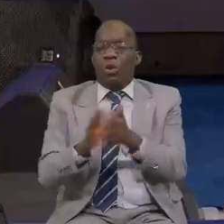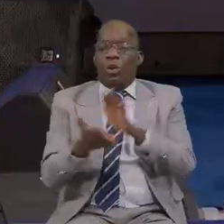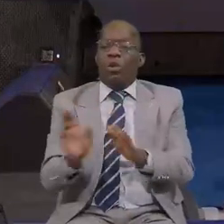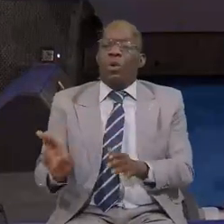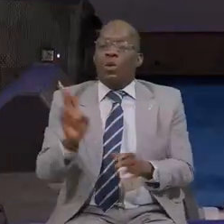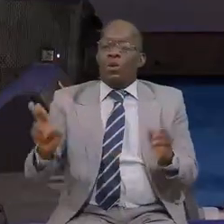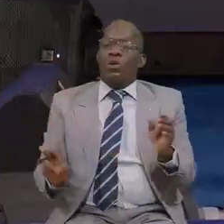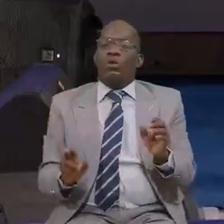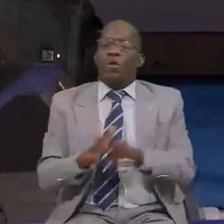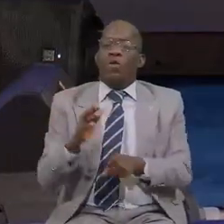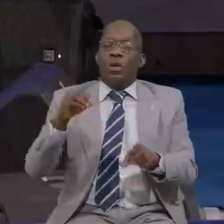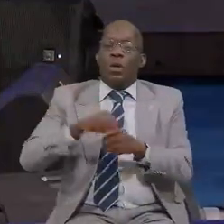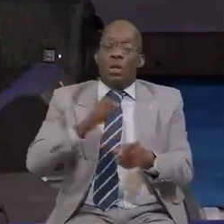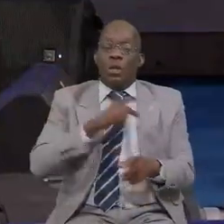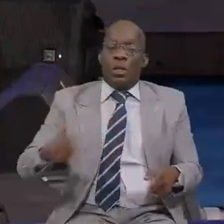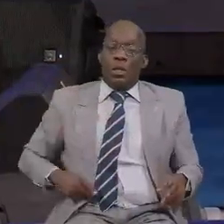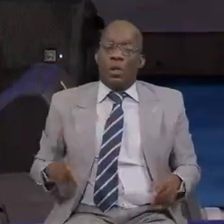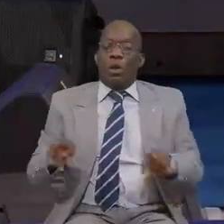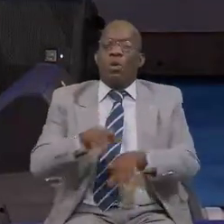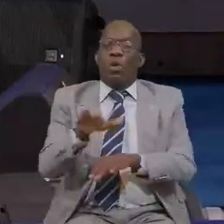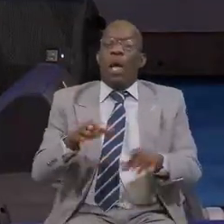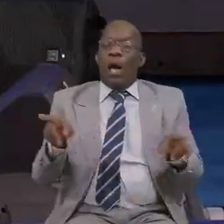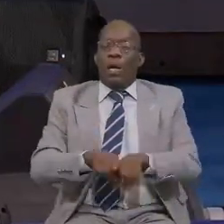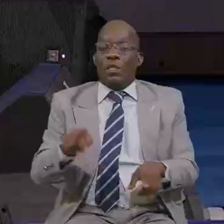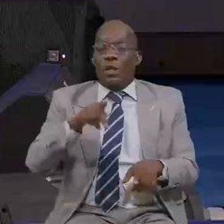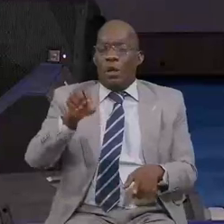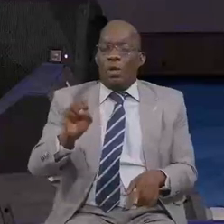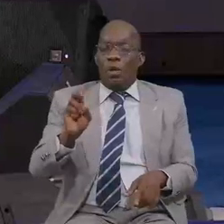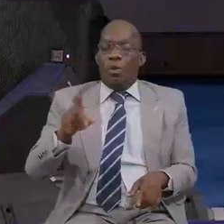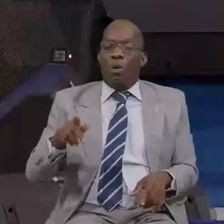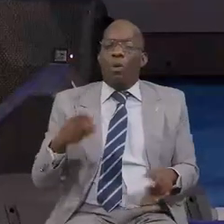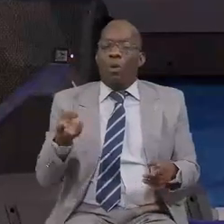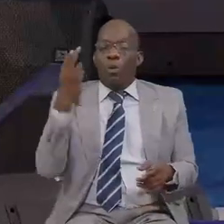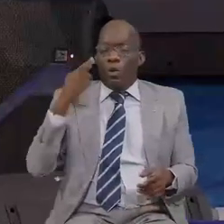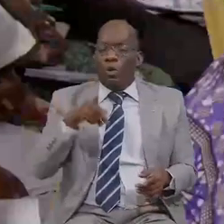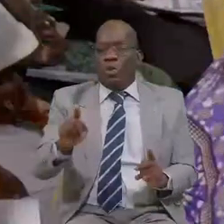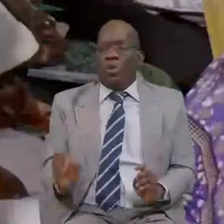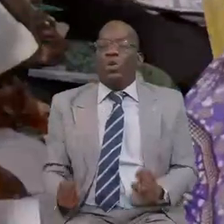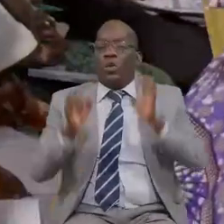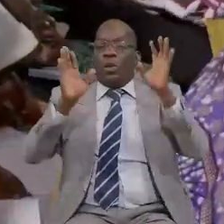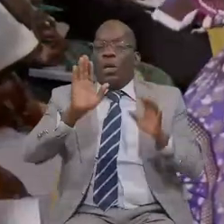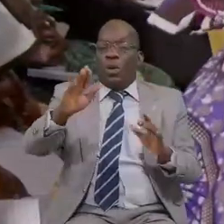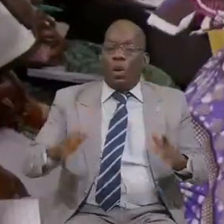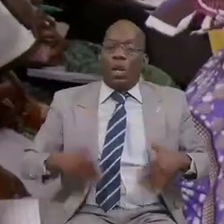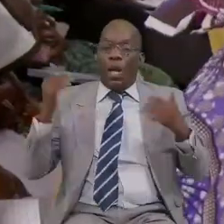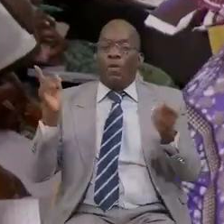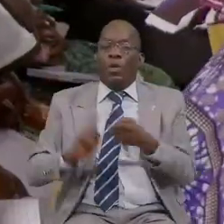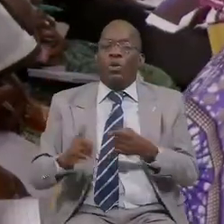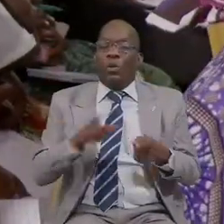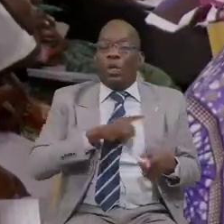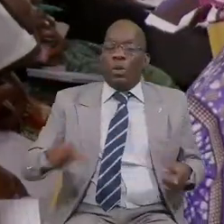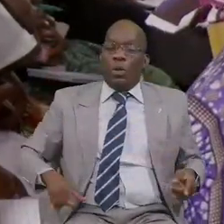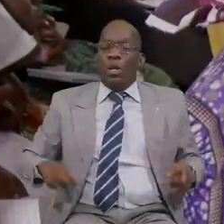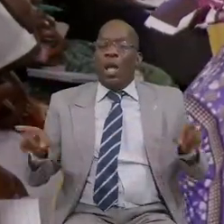l'a été, tu dois donc remettre ta vie au Seigneur en tant que Seigneur. Et le